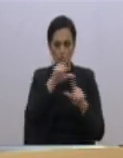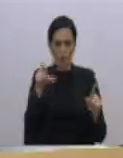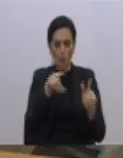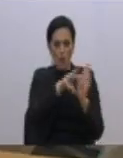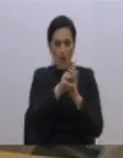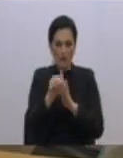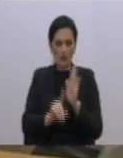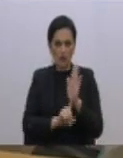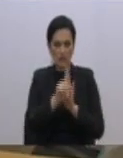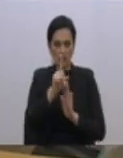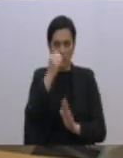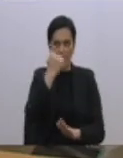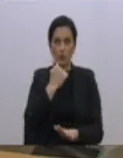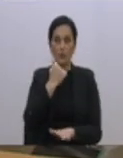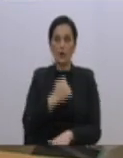მადლობა.